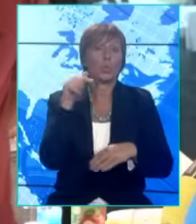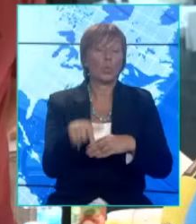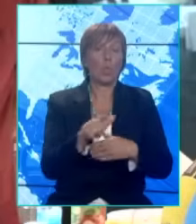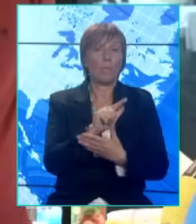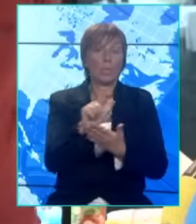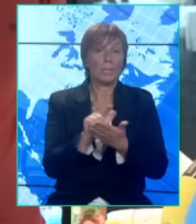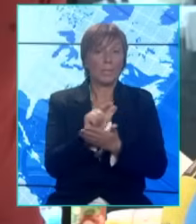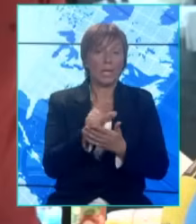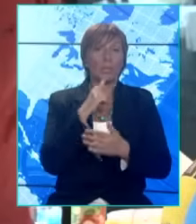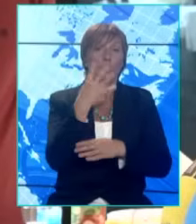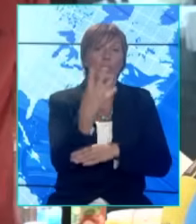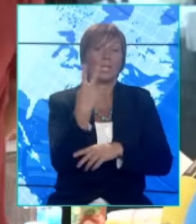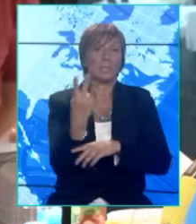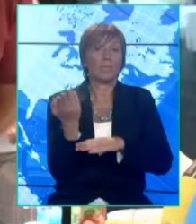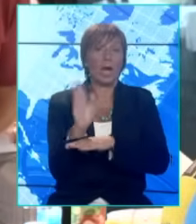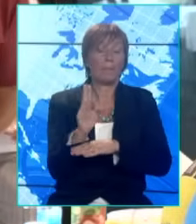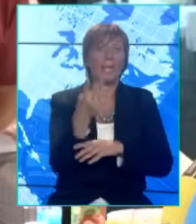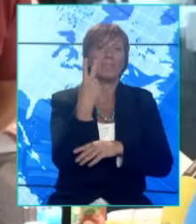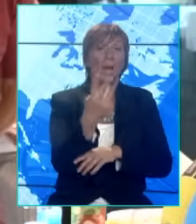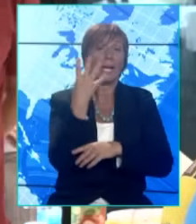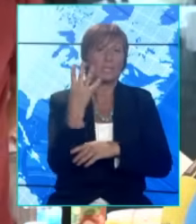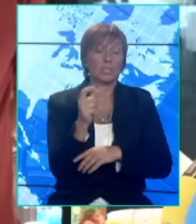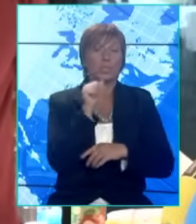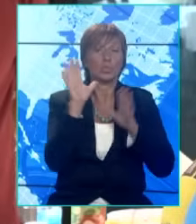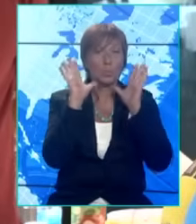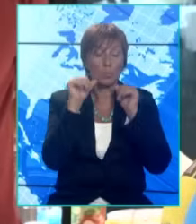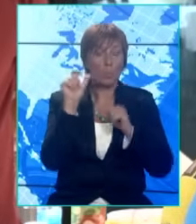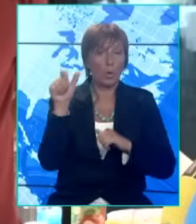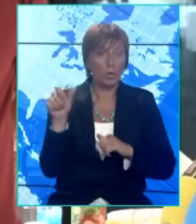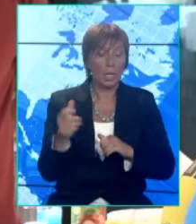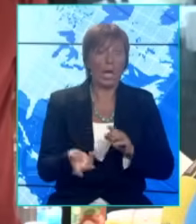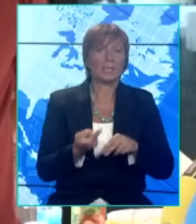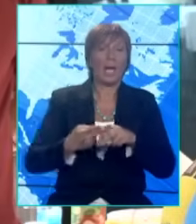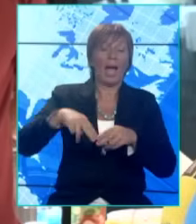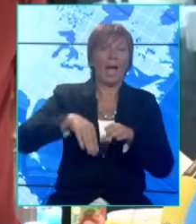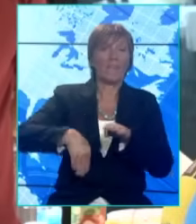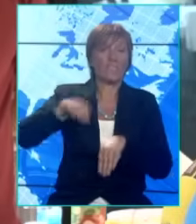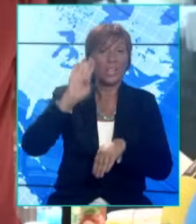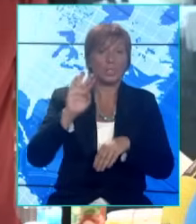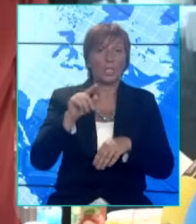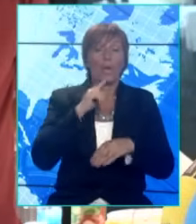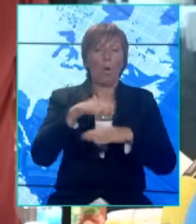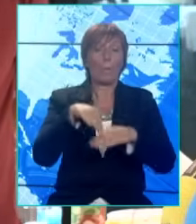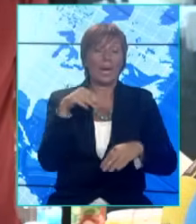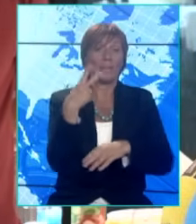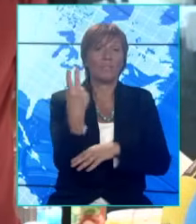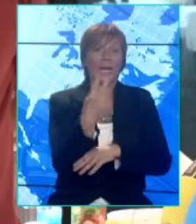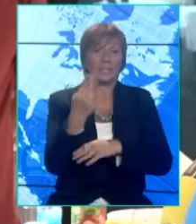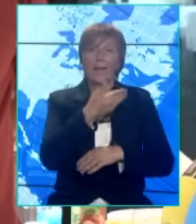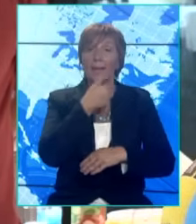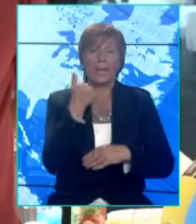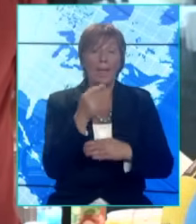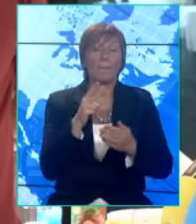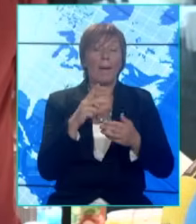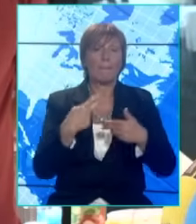trenutku 42 poslanika, 24 su Bošnjaci, a većina u parlamentu je 22. Da nema mehanizma